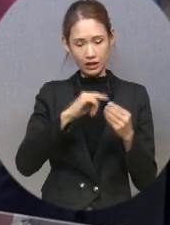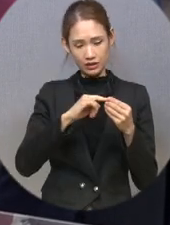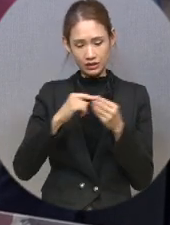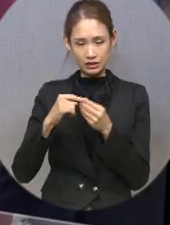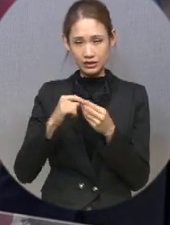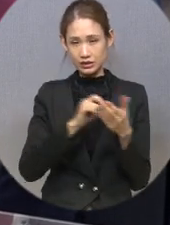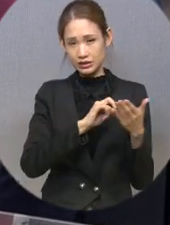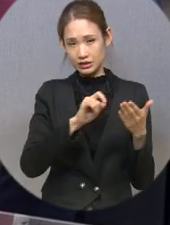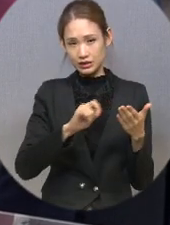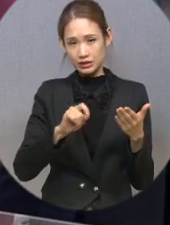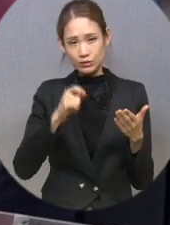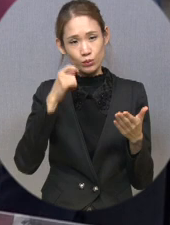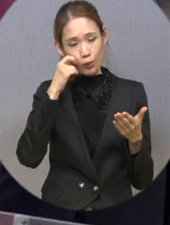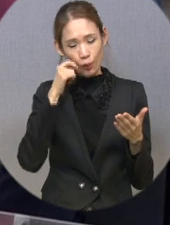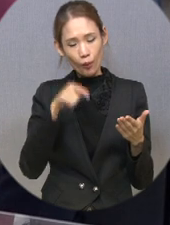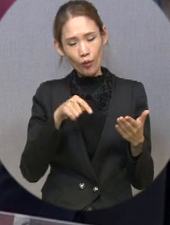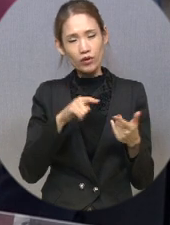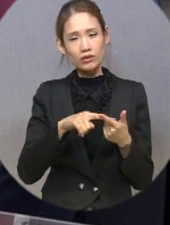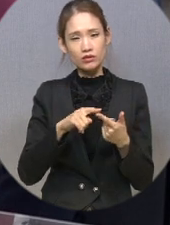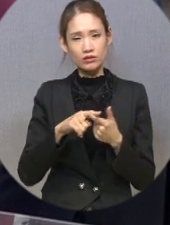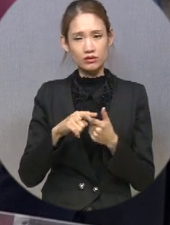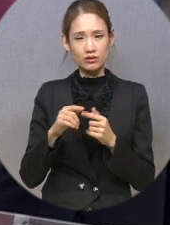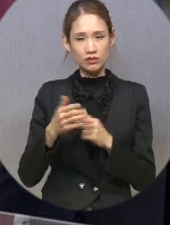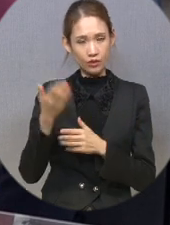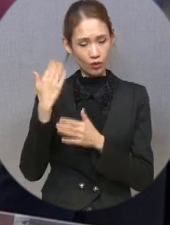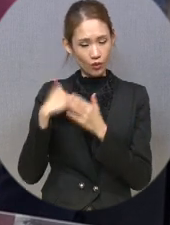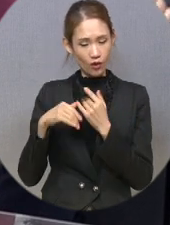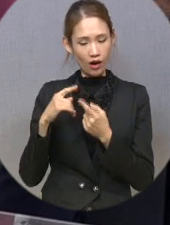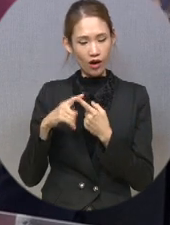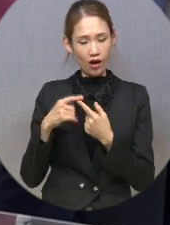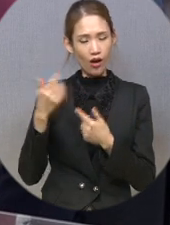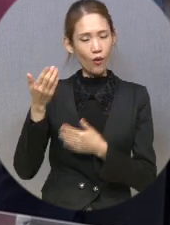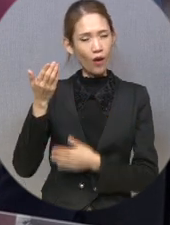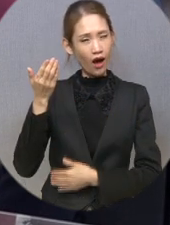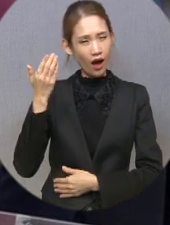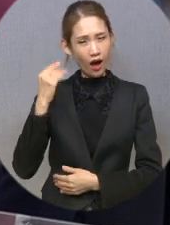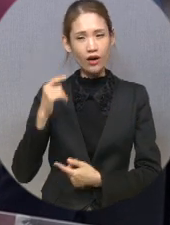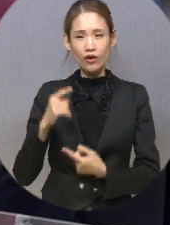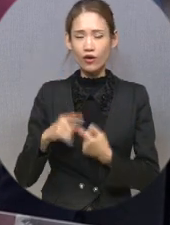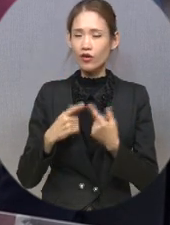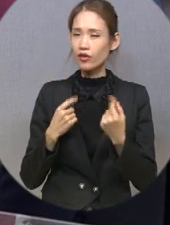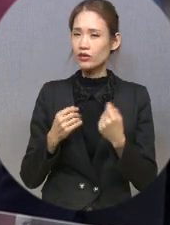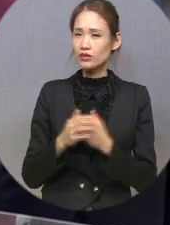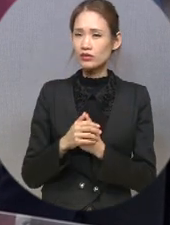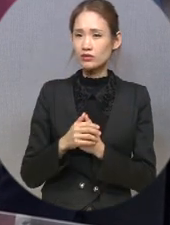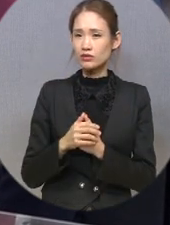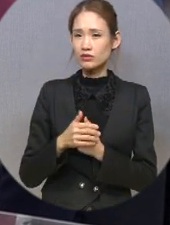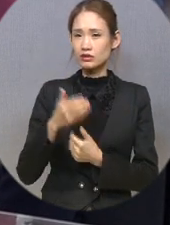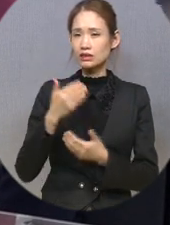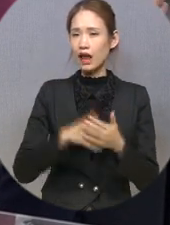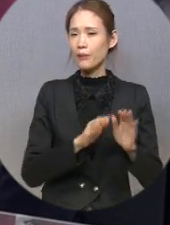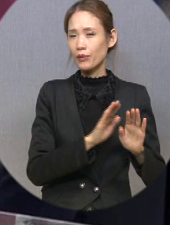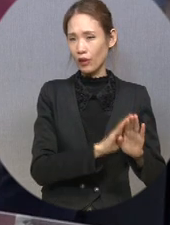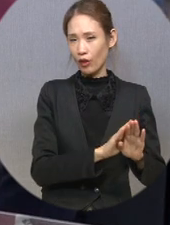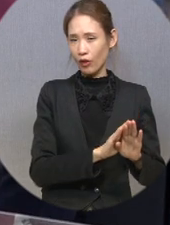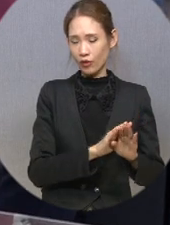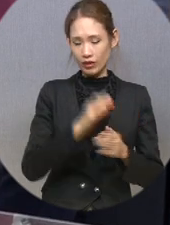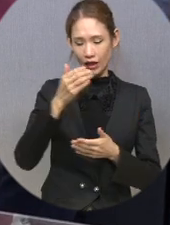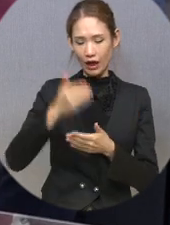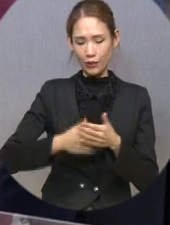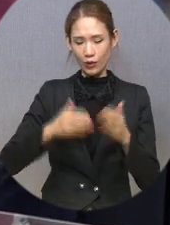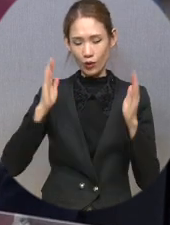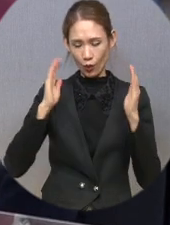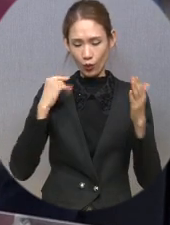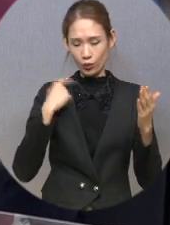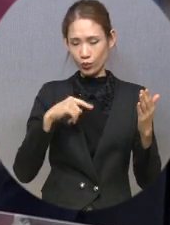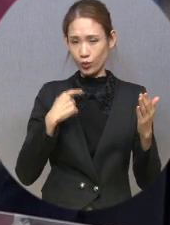읽고 쓴다고 그래서 그 아이를 과거 우리 학교 시절처럼 남겨놓고 나머지 공부를 시키거나 그럴 수